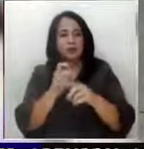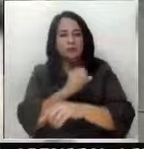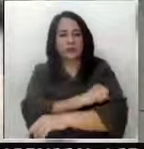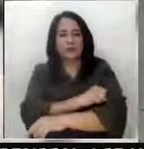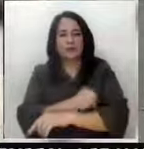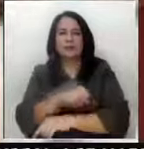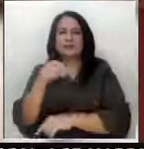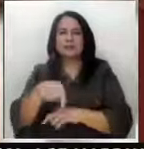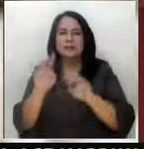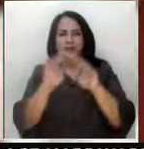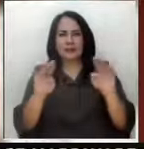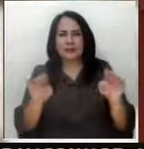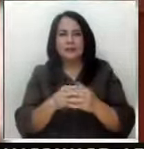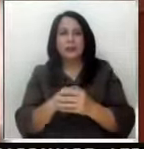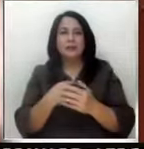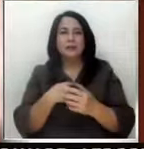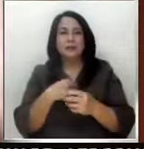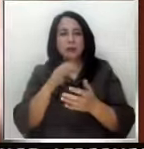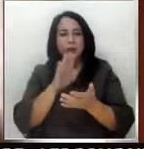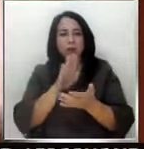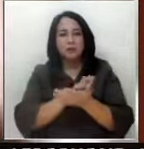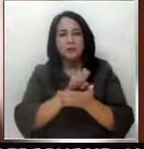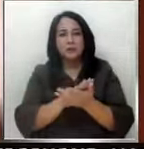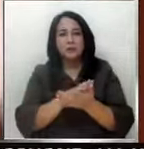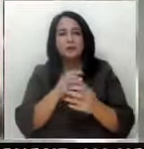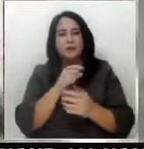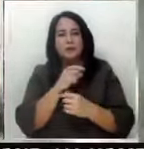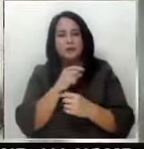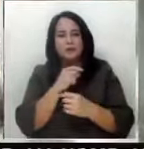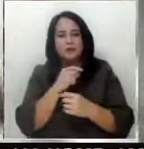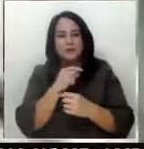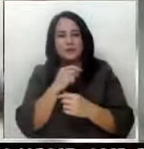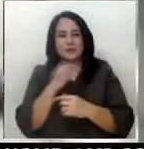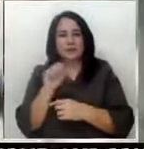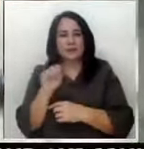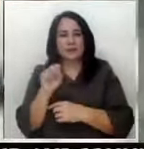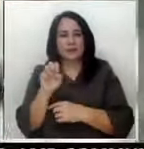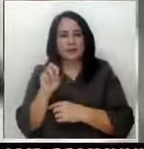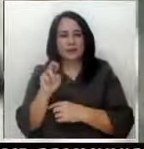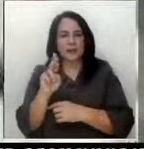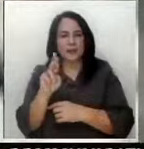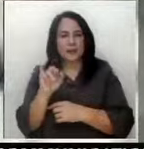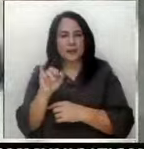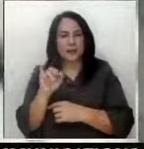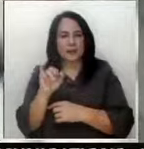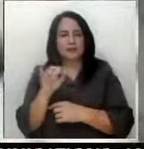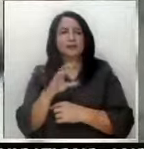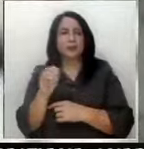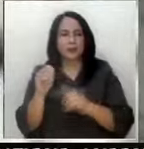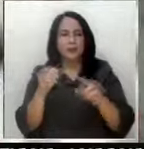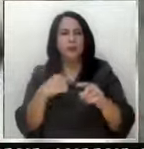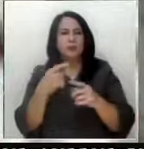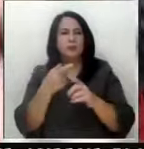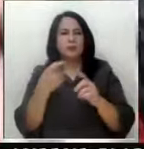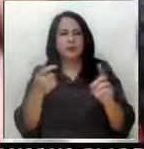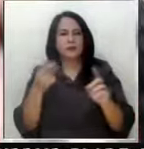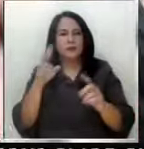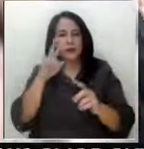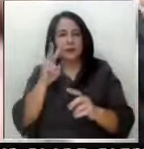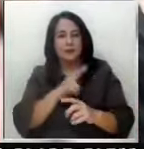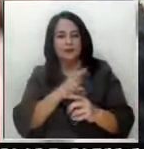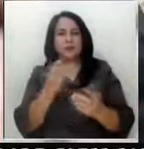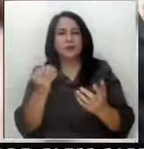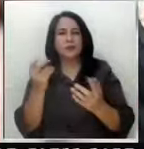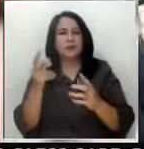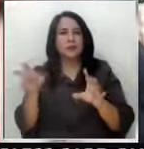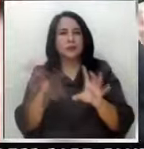mga seminaristang ito galing Vietnam ay bagong bisita sa Pilipinas. Kaya hindi syempre pinalampas ang pagsakay sa ating mga kalesa.